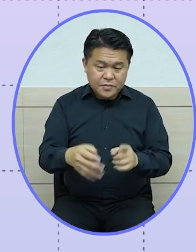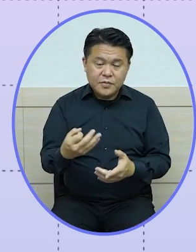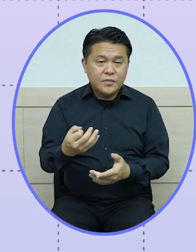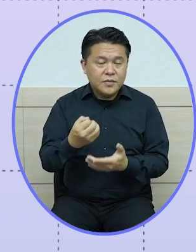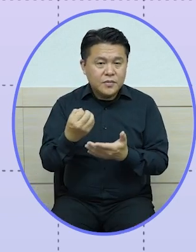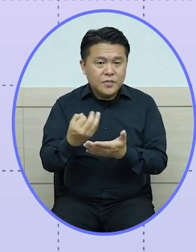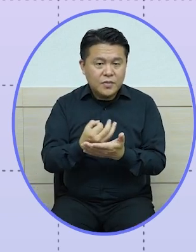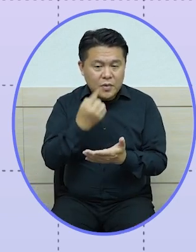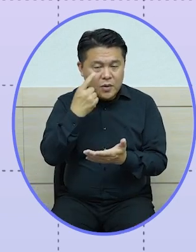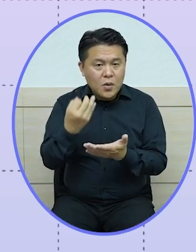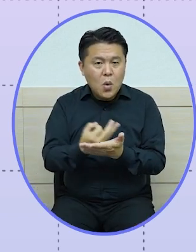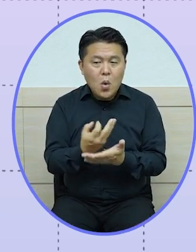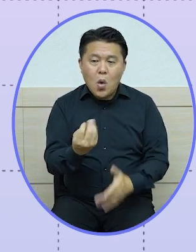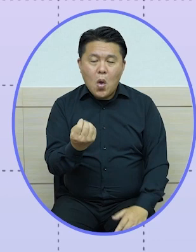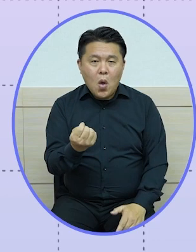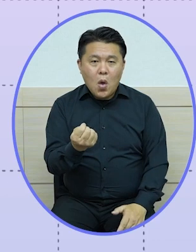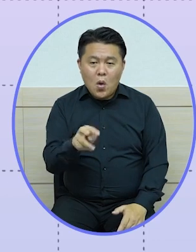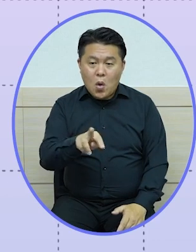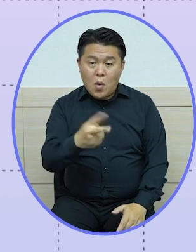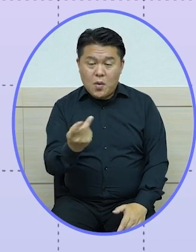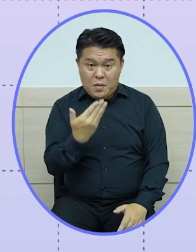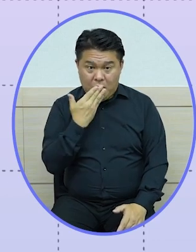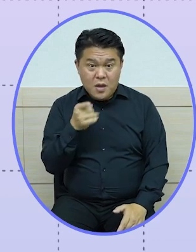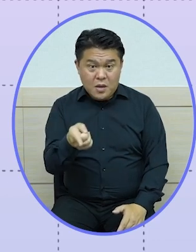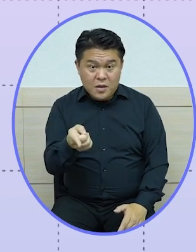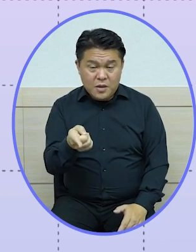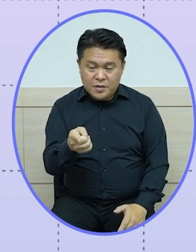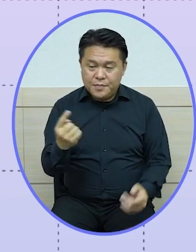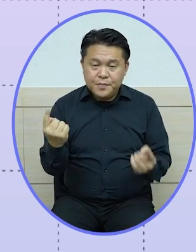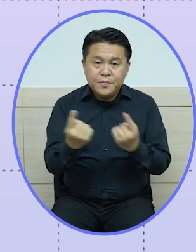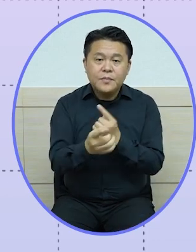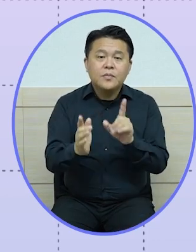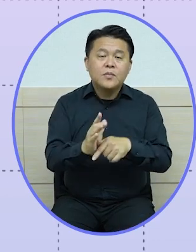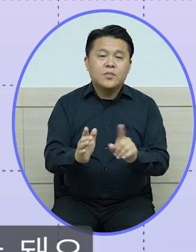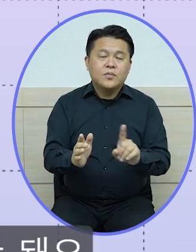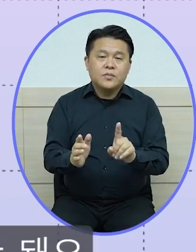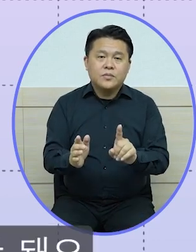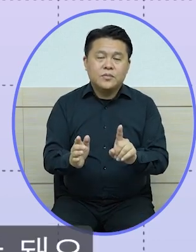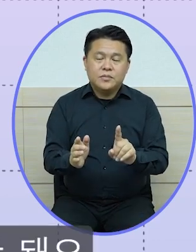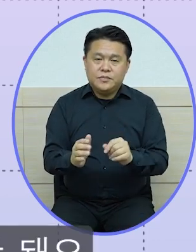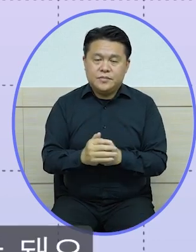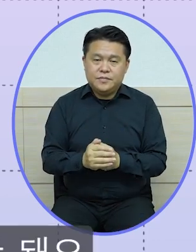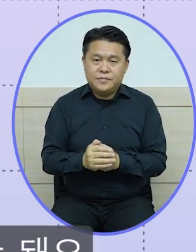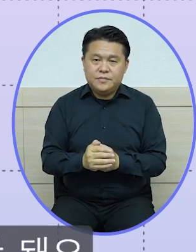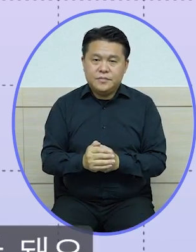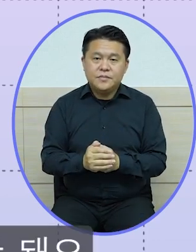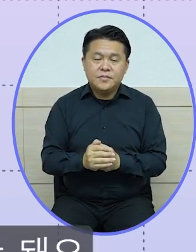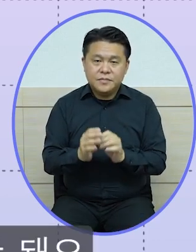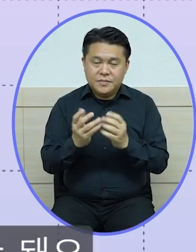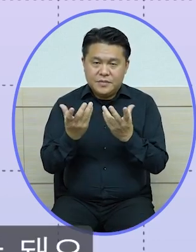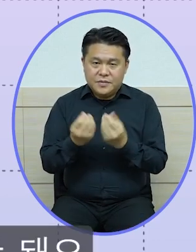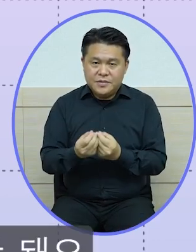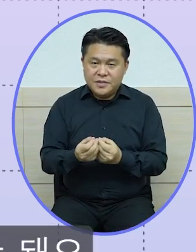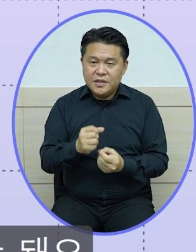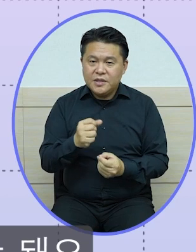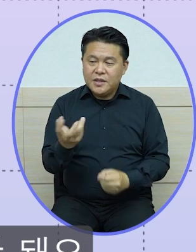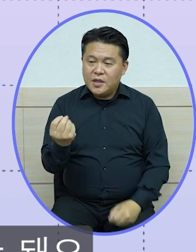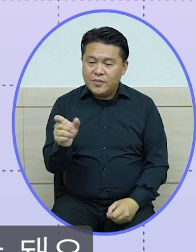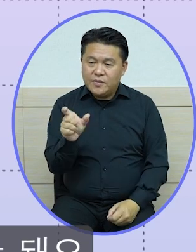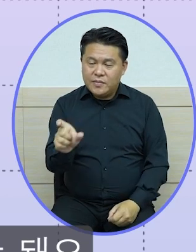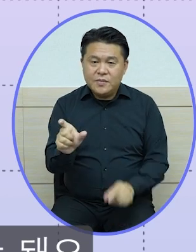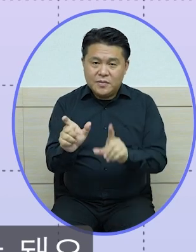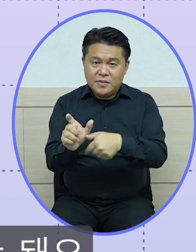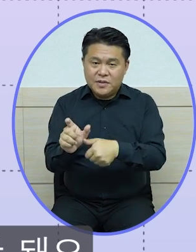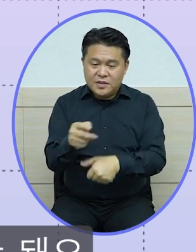월액 부분을 수정할 수가 있는데 이제 수정하실 때 앞에 는을 붙여주셔서